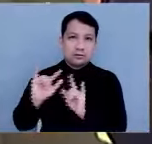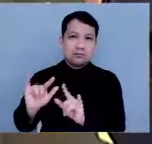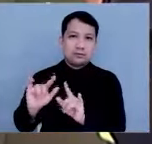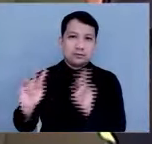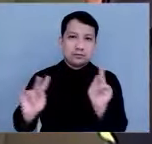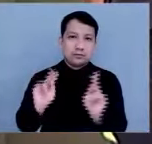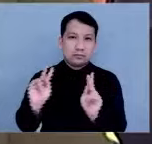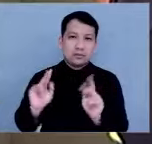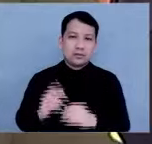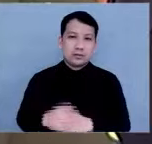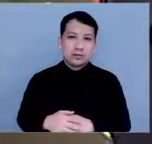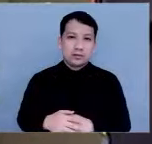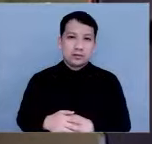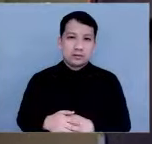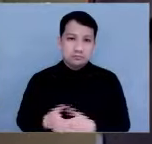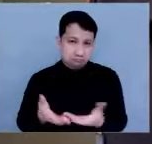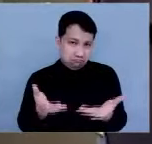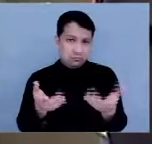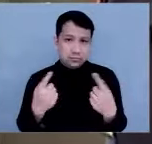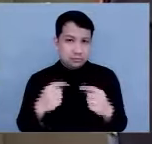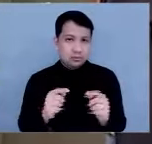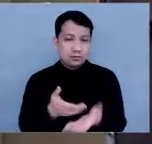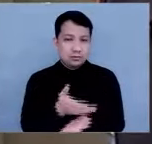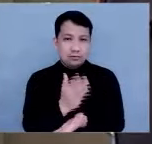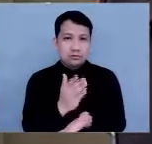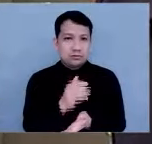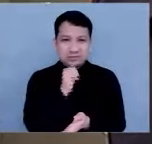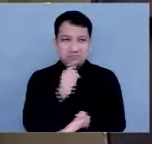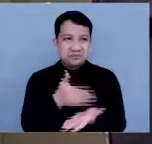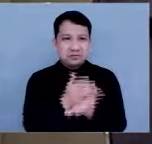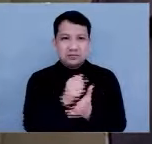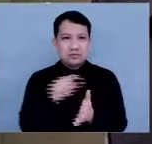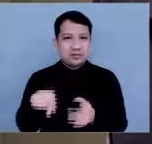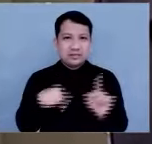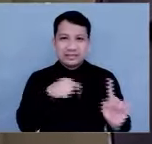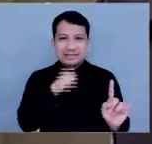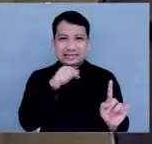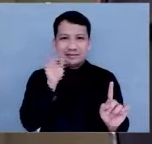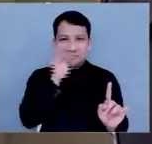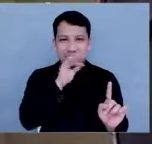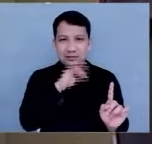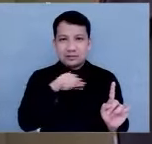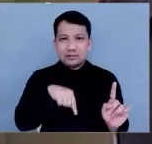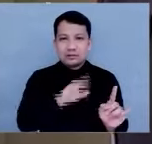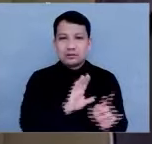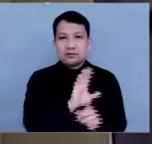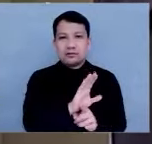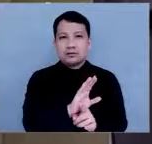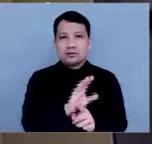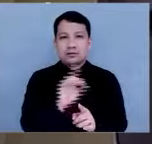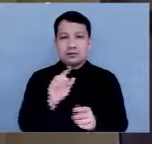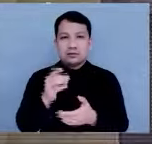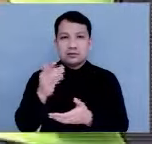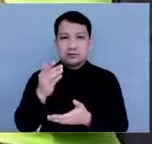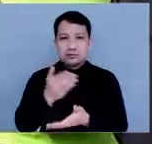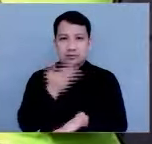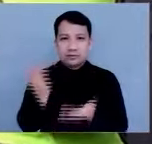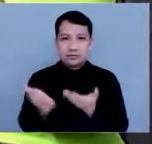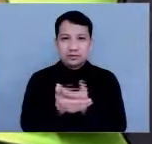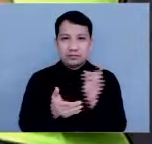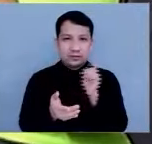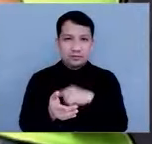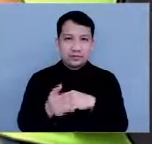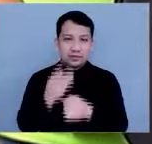bayan. And she can try, but I wouldn't say it's her right. Because she's not Filipino and she bears falsified documents. If